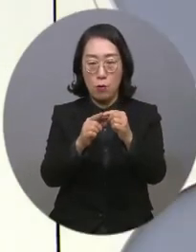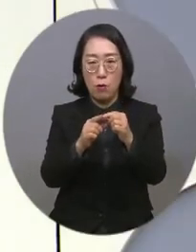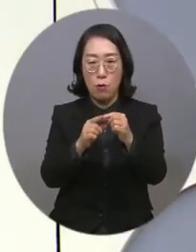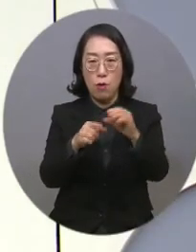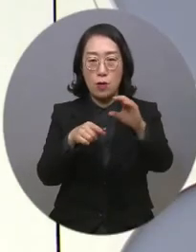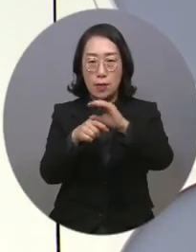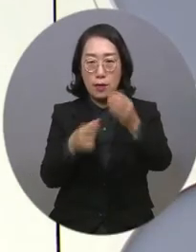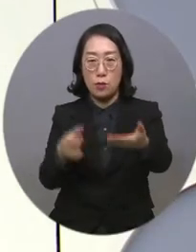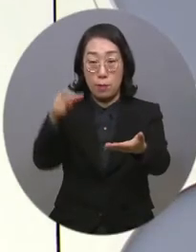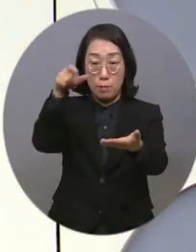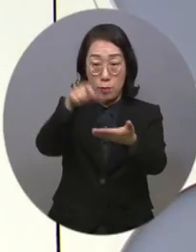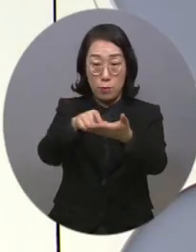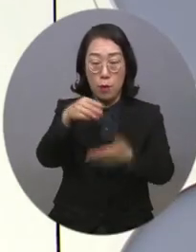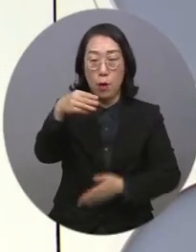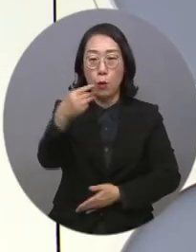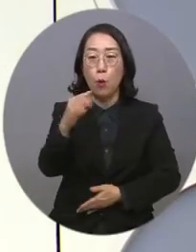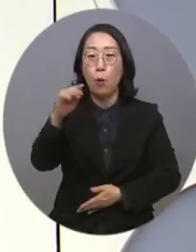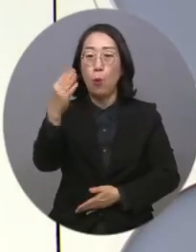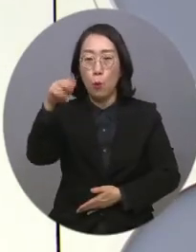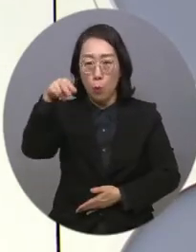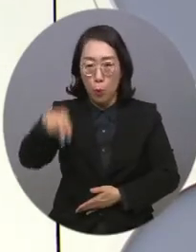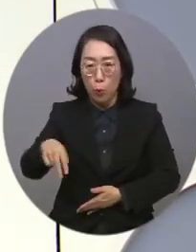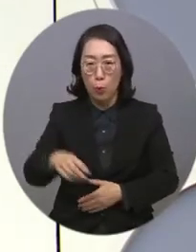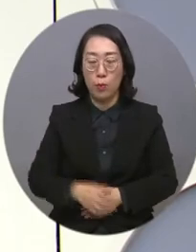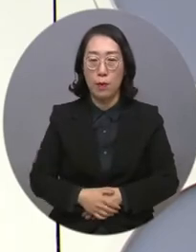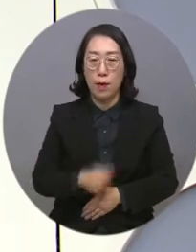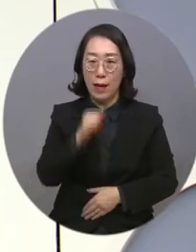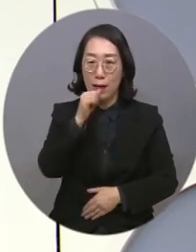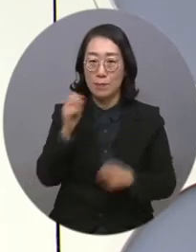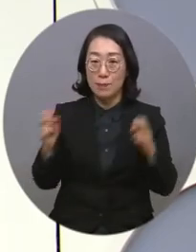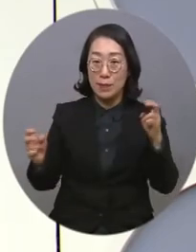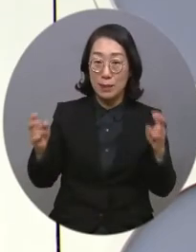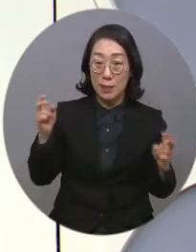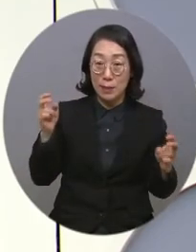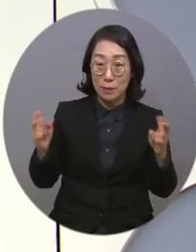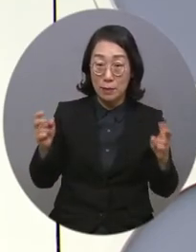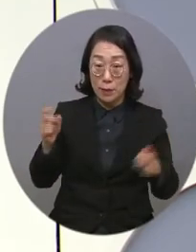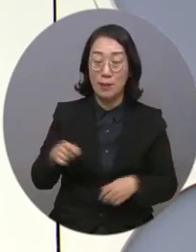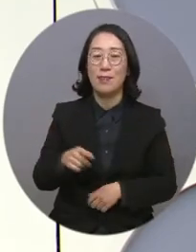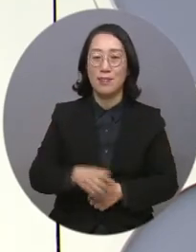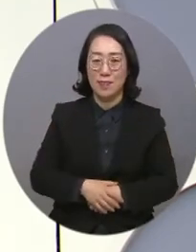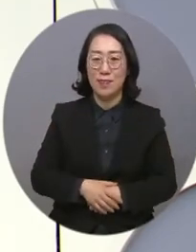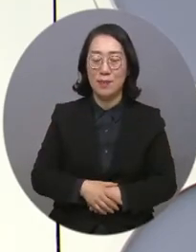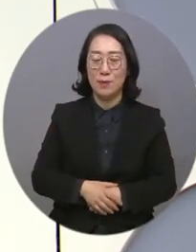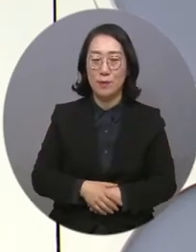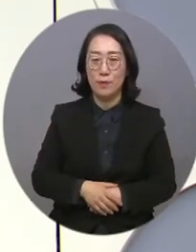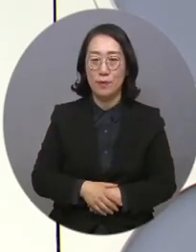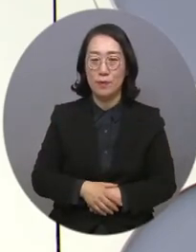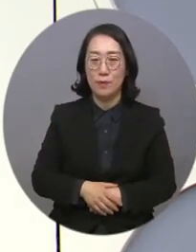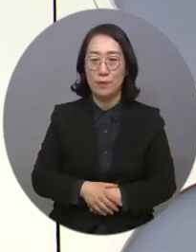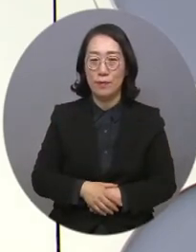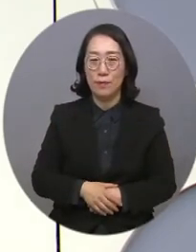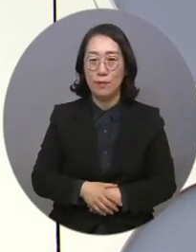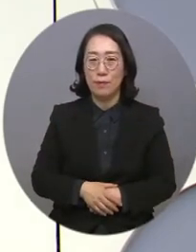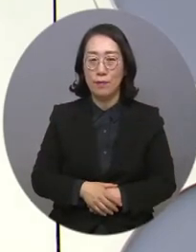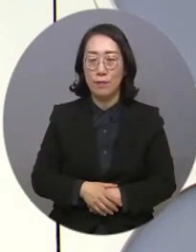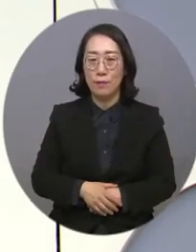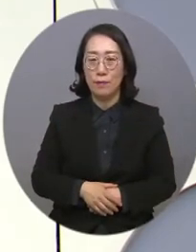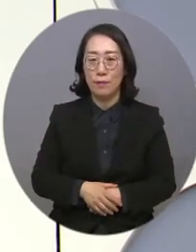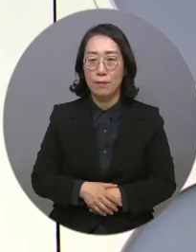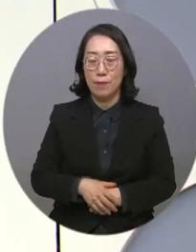올라갔습니다. 그게 로봇입니다. 뭐 로봇은 지금 로봇은 뭐 가정에도 많이 사용하고 산업에서 로봇 없이 안 들었는데 이때